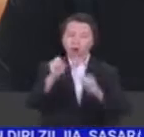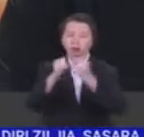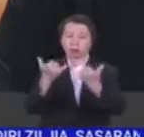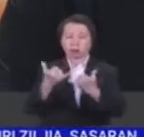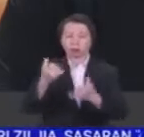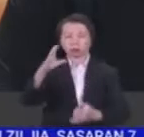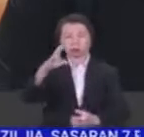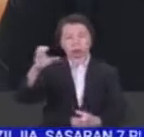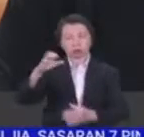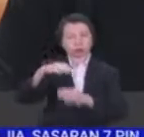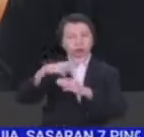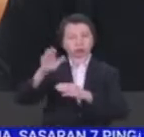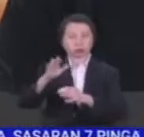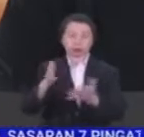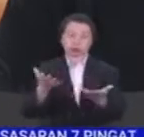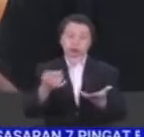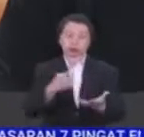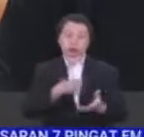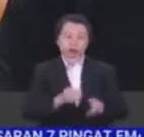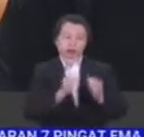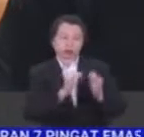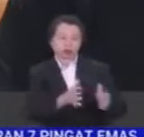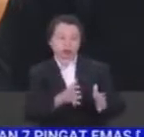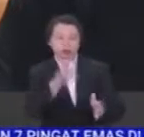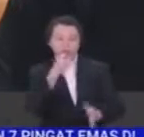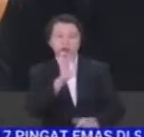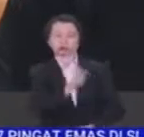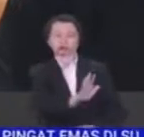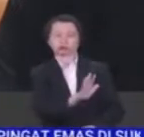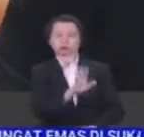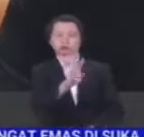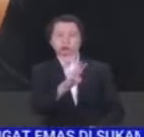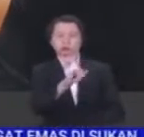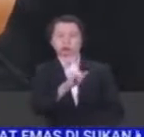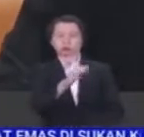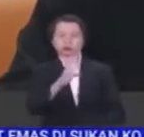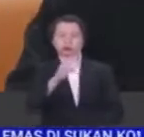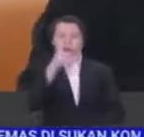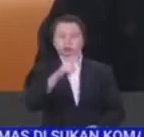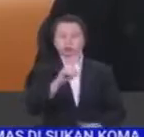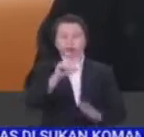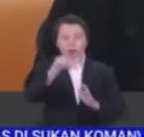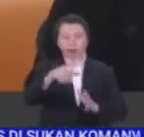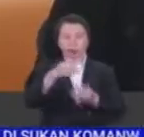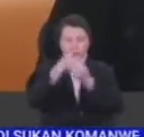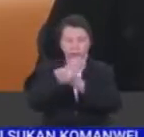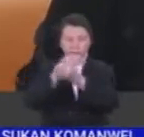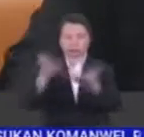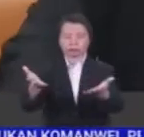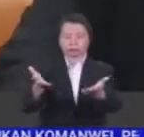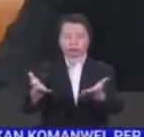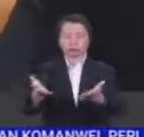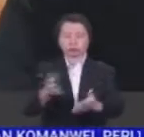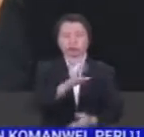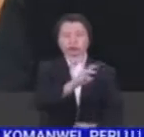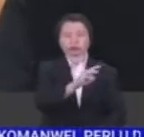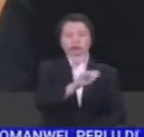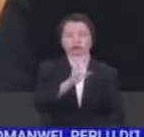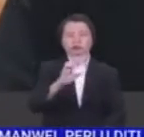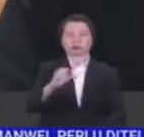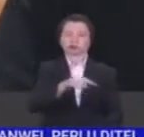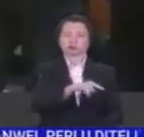hundreds. I will leave that specific figures to be informed by MyCC